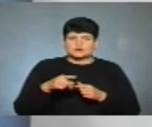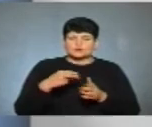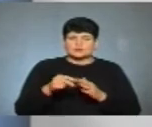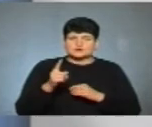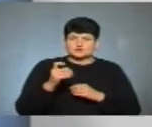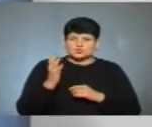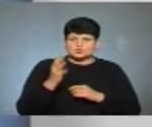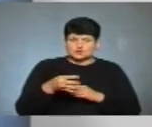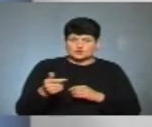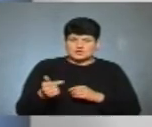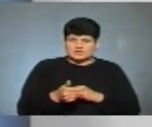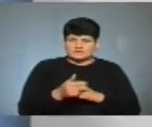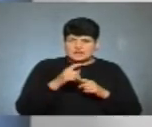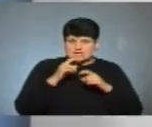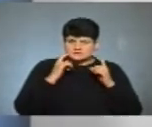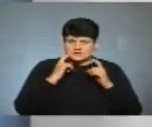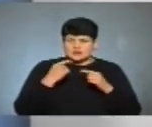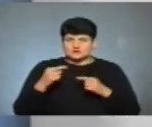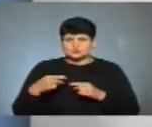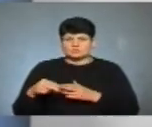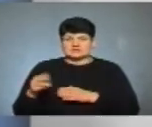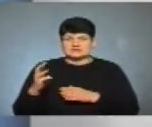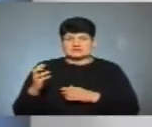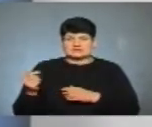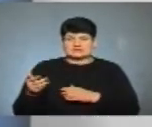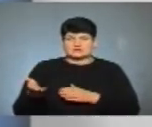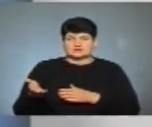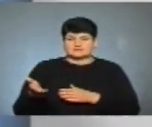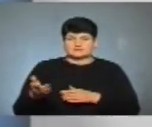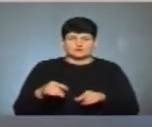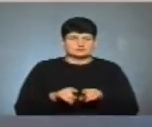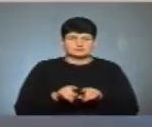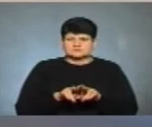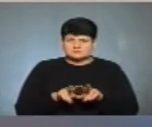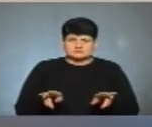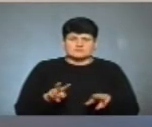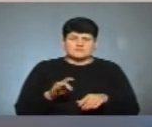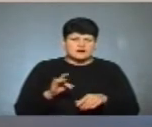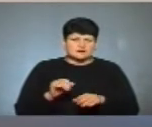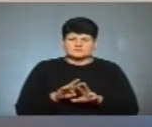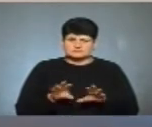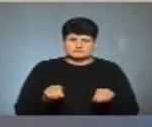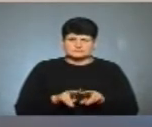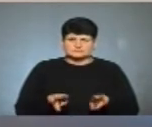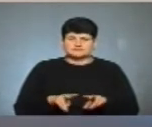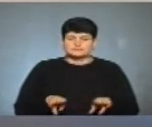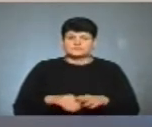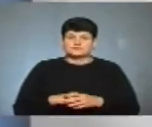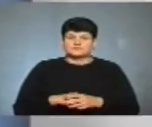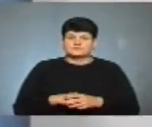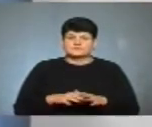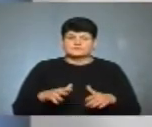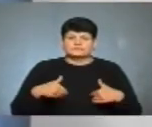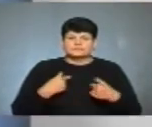за 140 гривень респіратори, другі купують за 300 гривень респіратори. Точно ті самі, той самий марки респіратори. От звернення